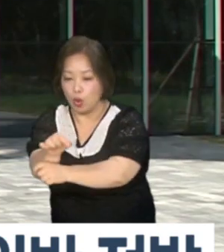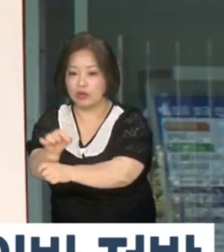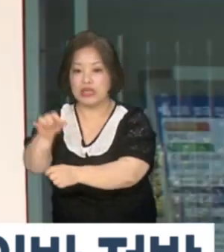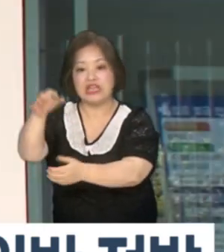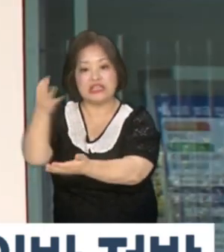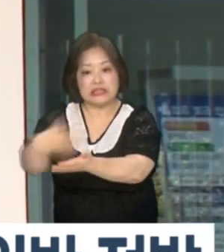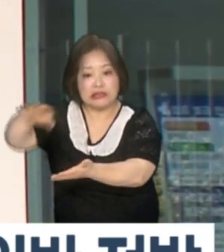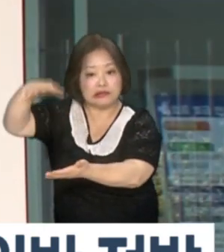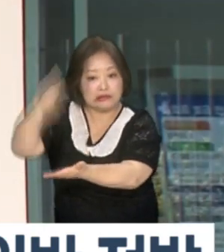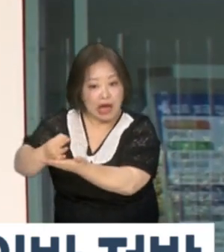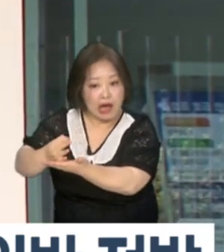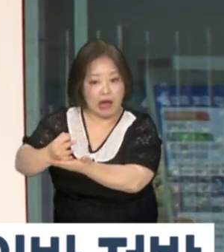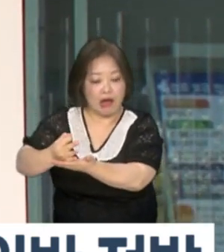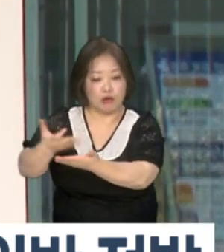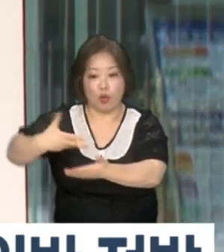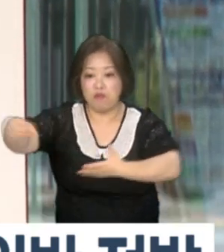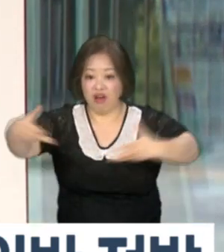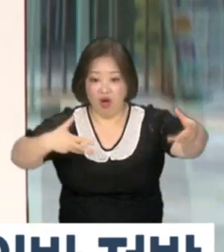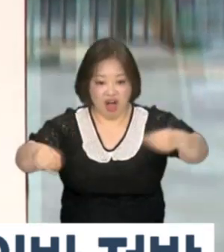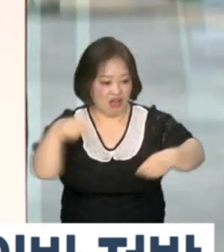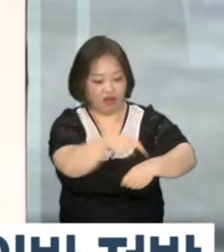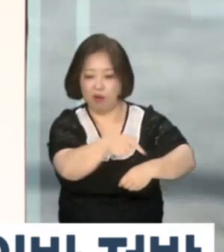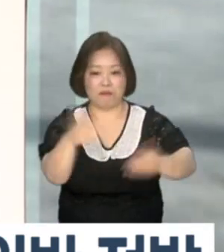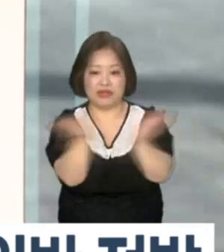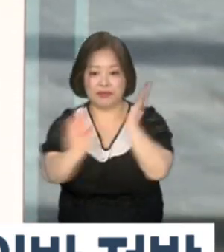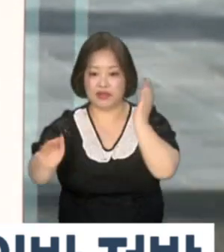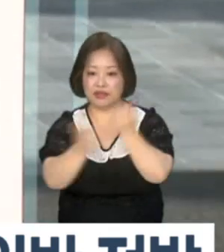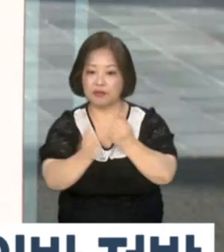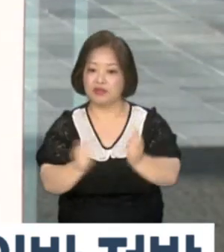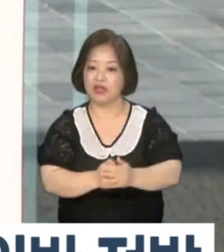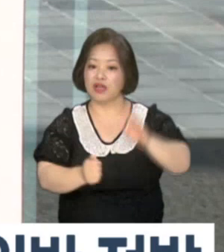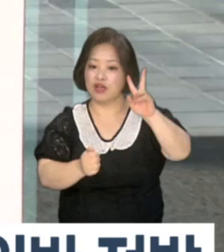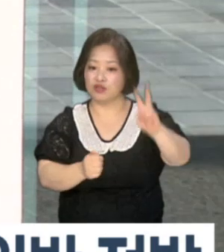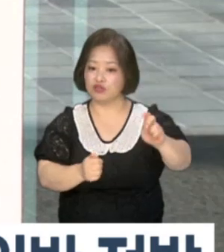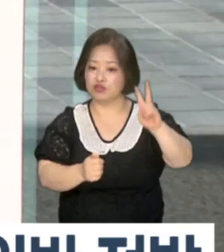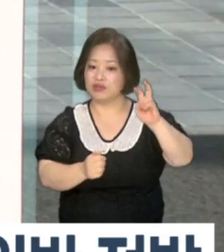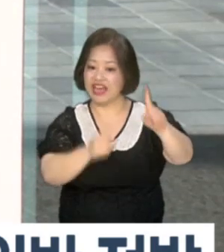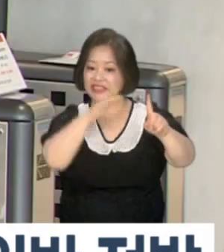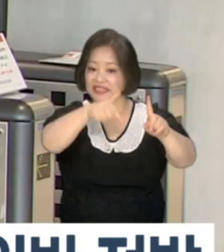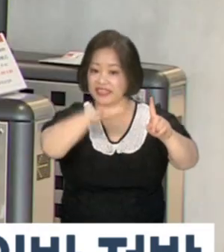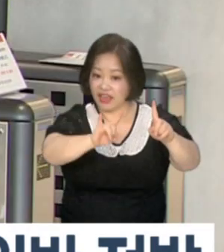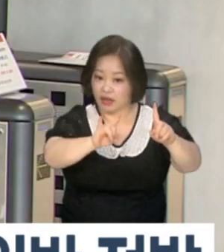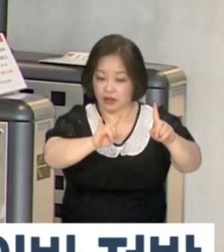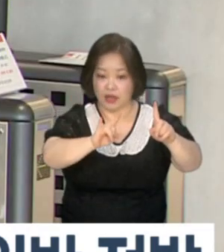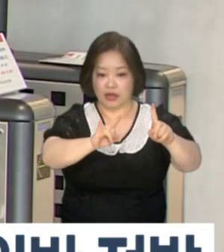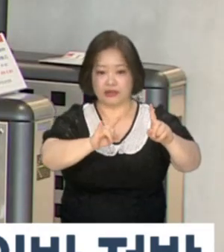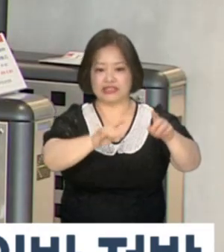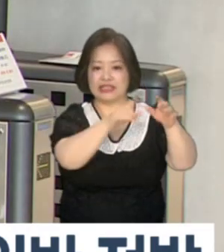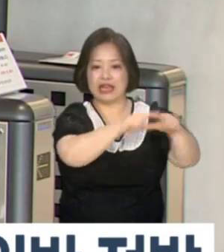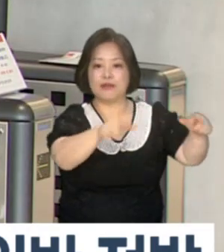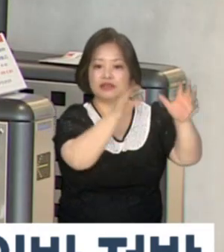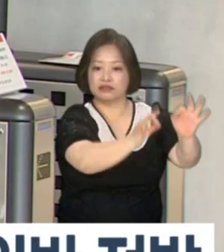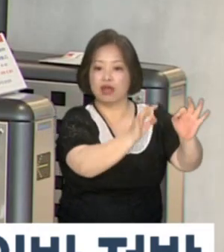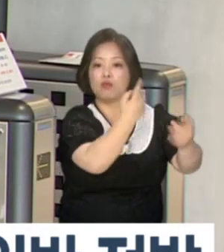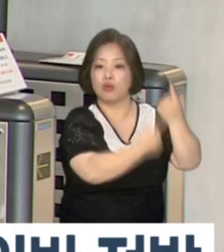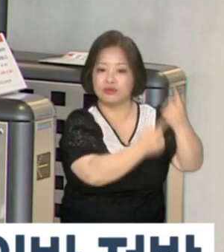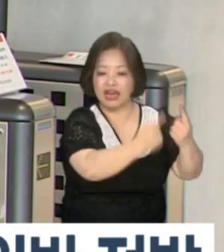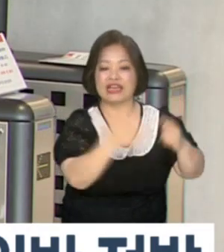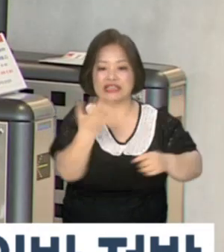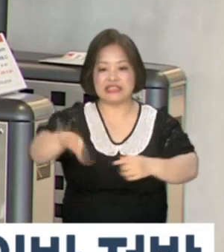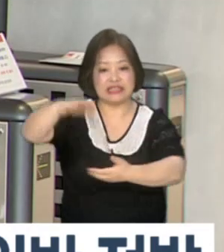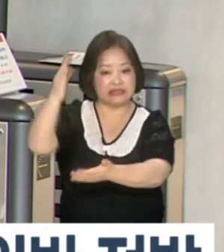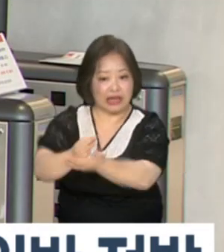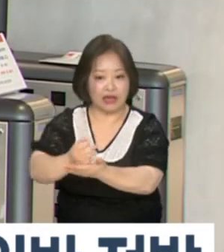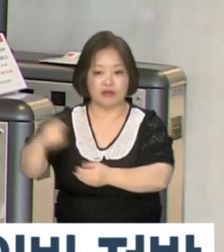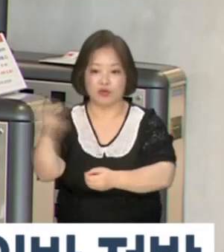발표했습니다 산업은 부동산원 등 21곳은 시중금리보다 싸게 대출해줬고 신용보증기금 등